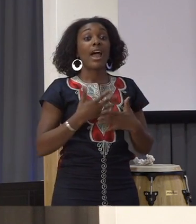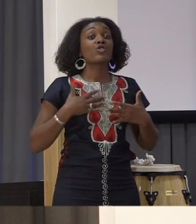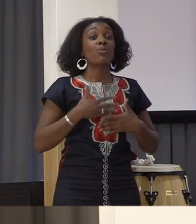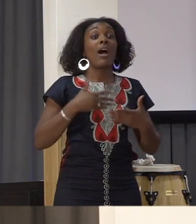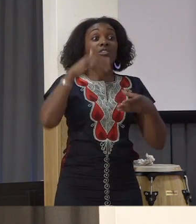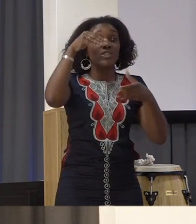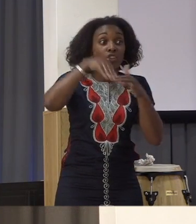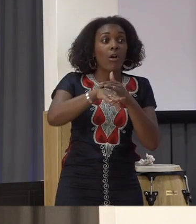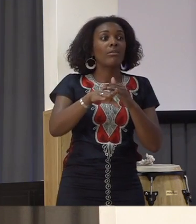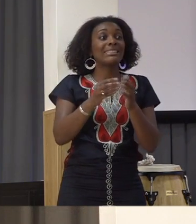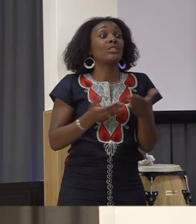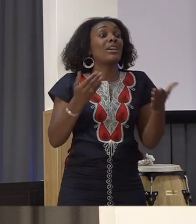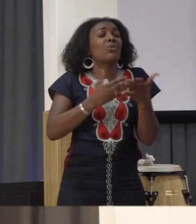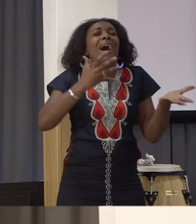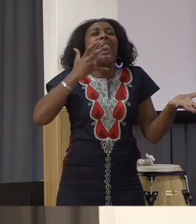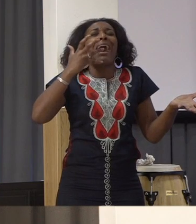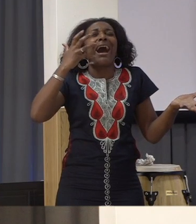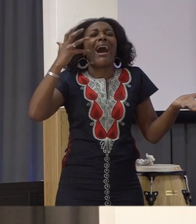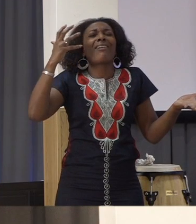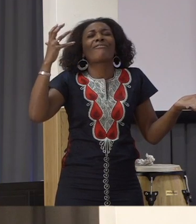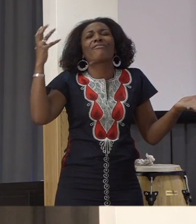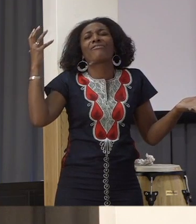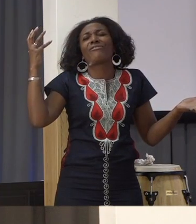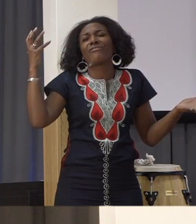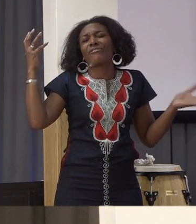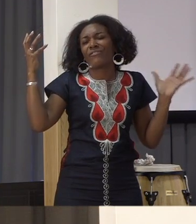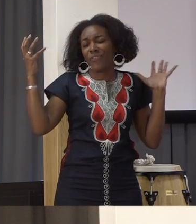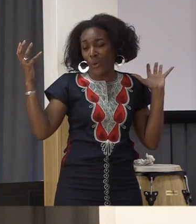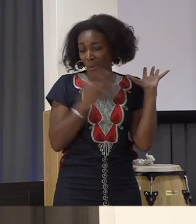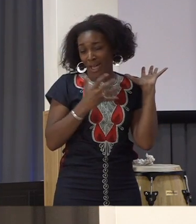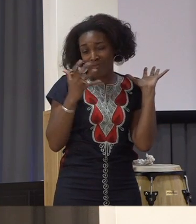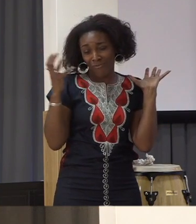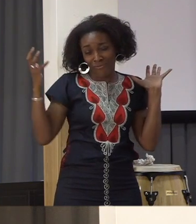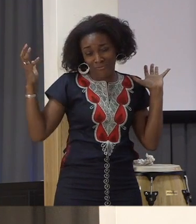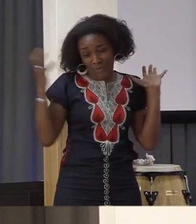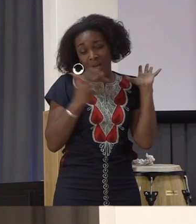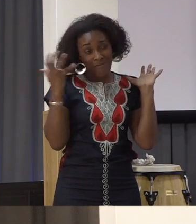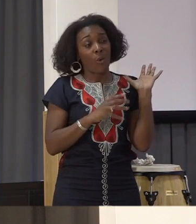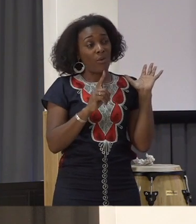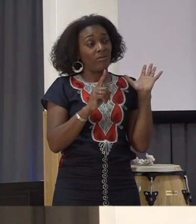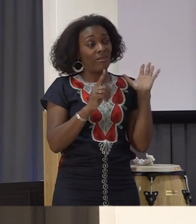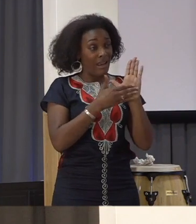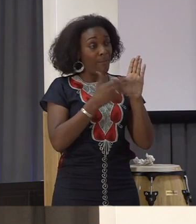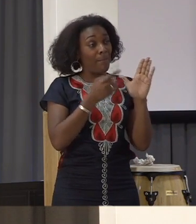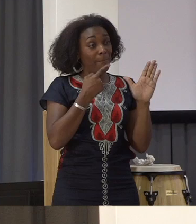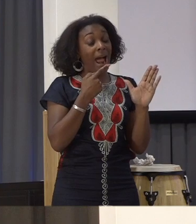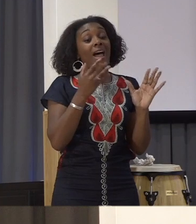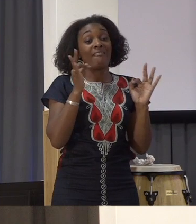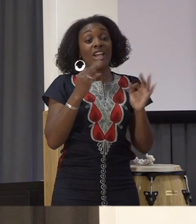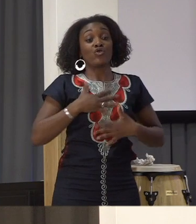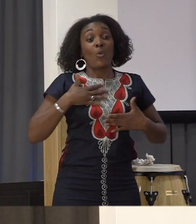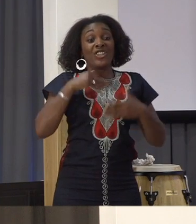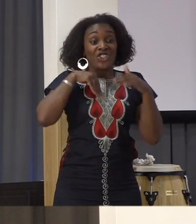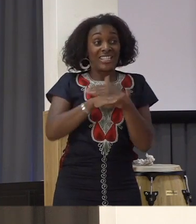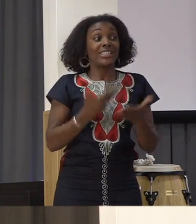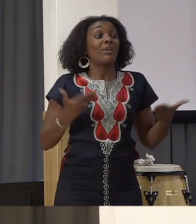circonstances terribles. Dans les circonstances les plus difficiles qu'on peut trouver et qu'on peut vivre sur la terre, la joie